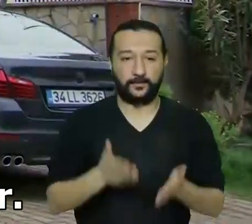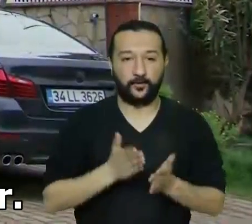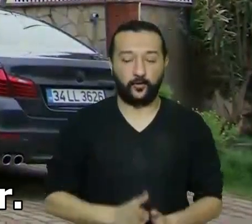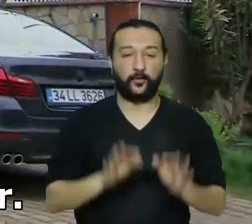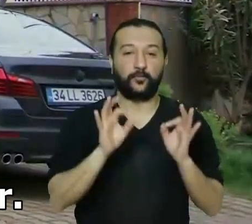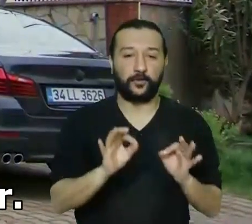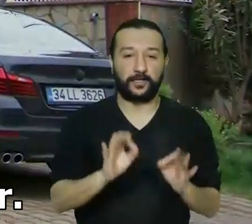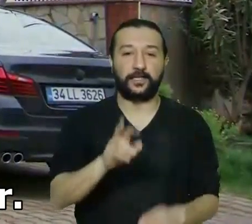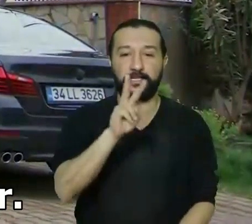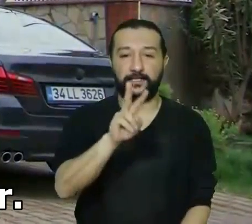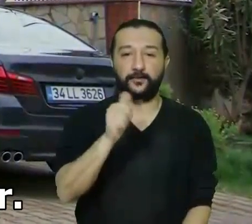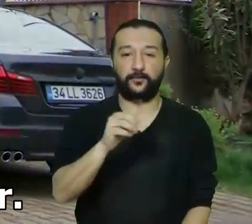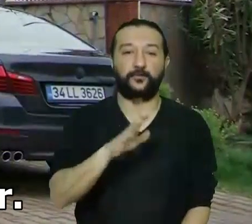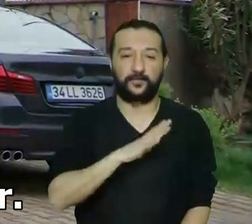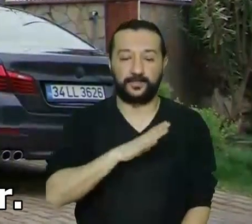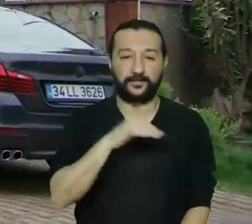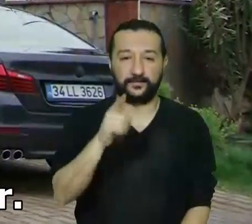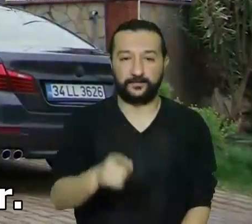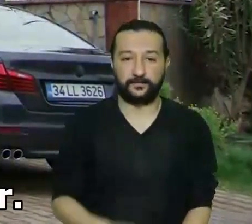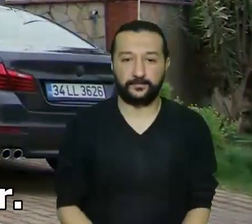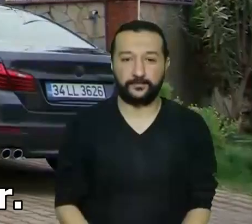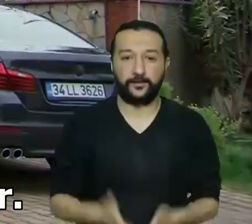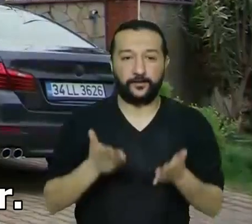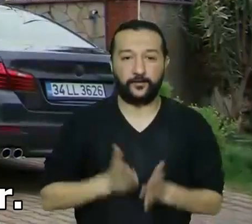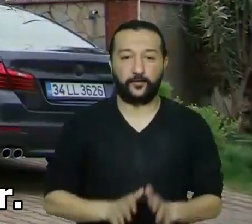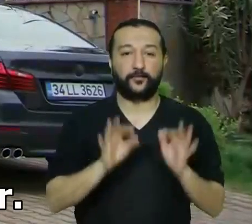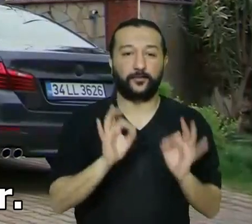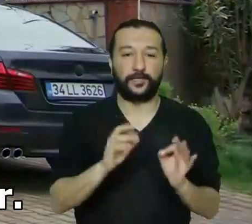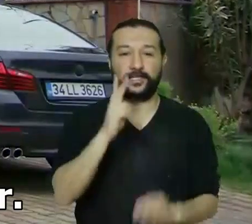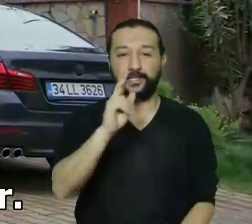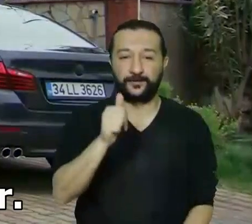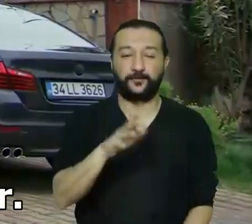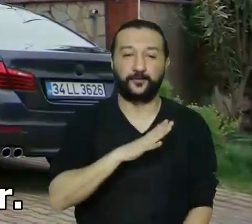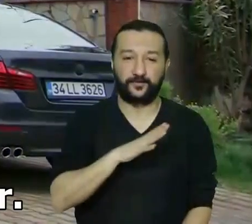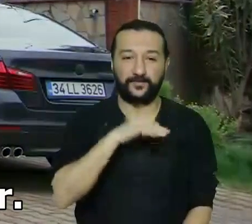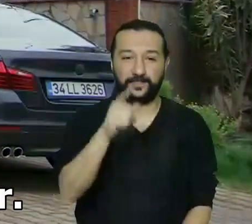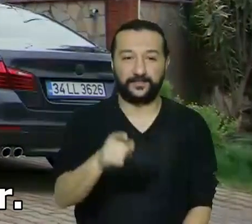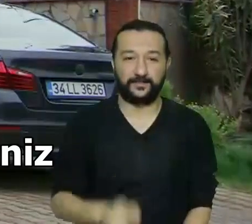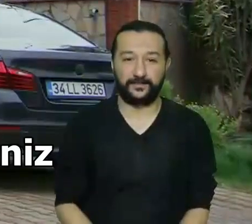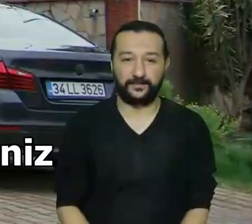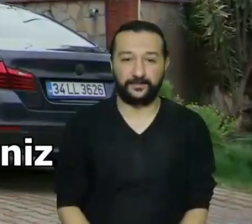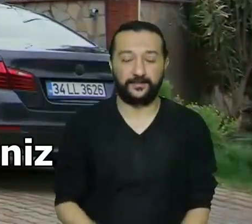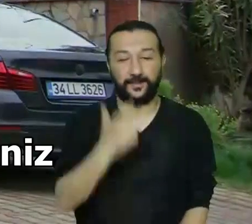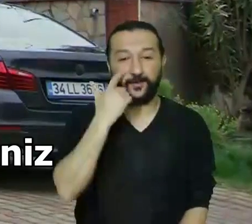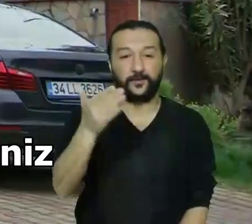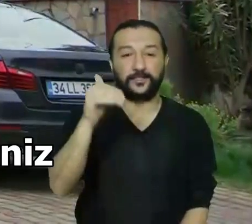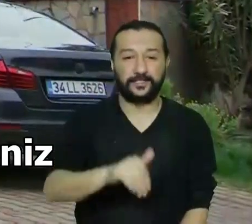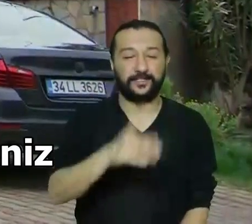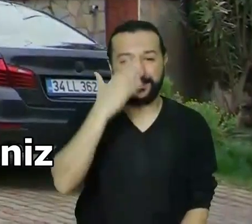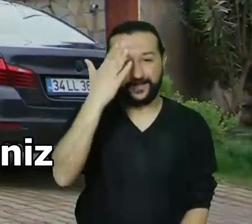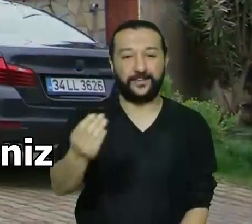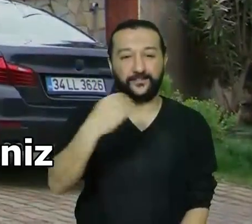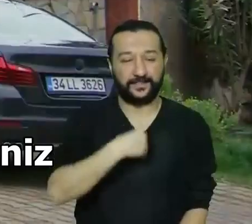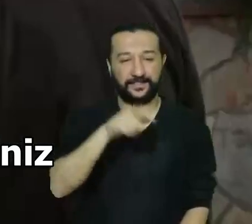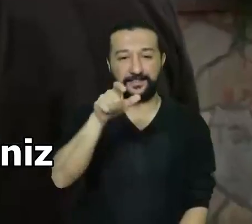eski minicik aracının yanına park etti. Doğum gününe 2 gün var. Hoş geldiniz,